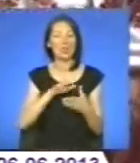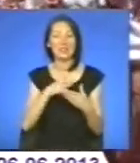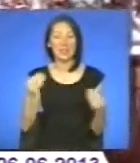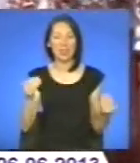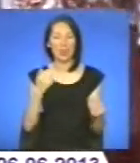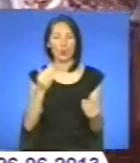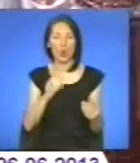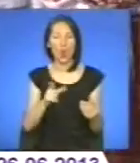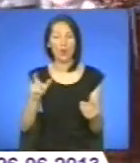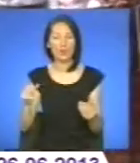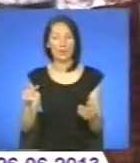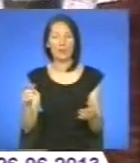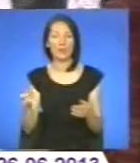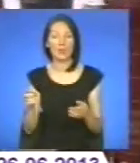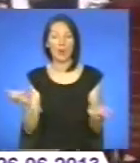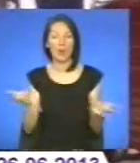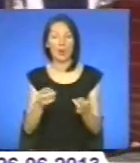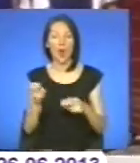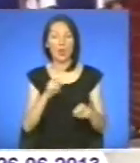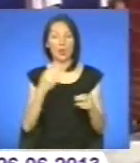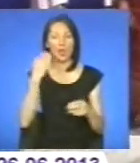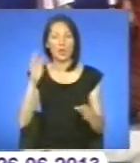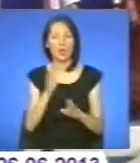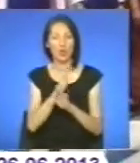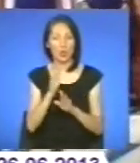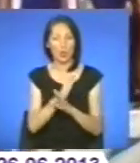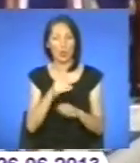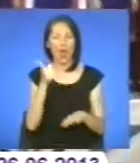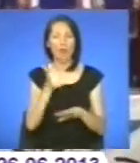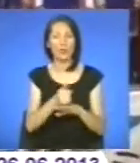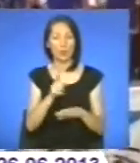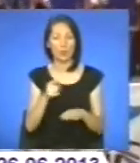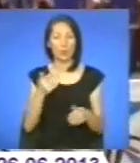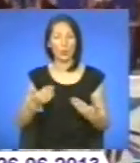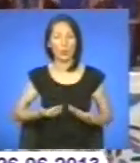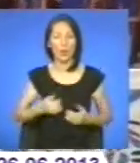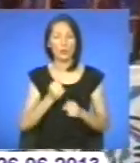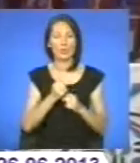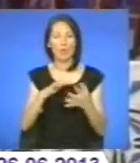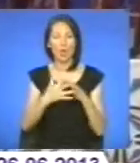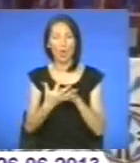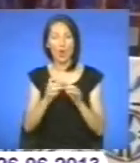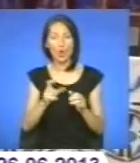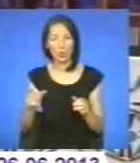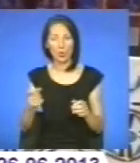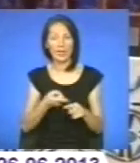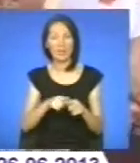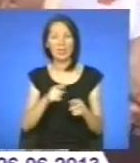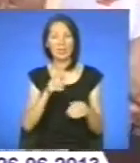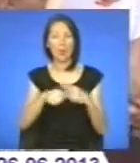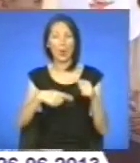долі поза малою батьківщиною. Головне, тут проживають працьовиті люди, які з покоління в покоління передають свої духовні